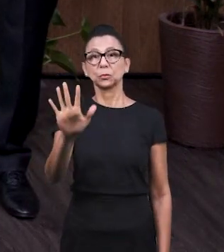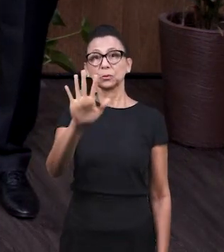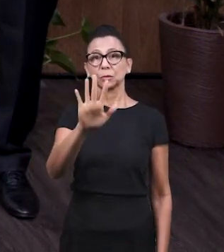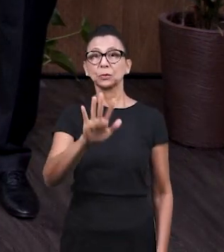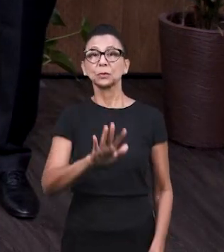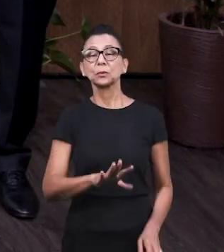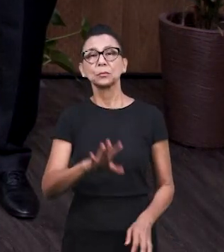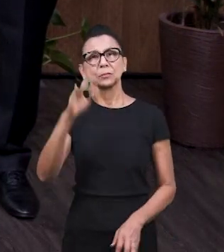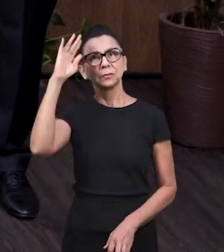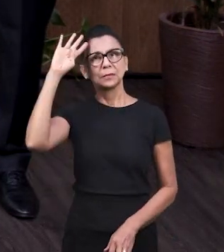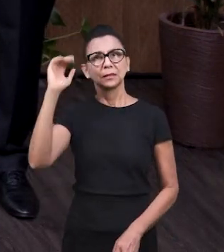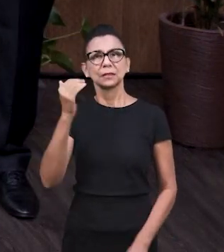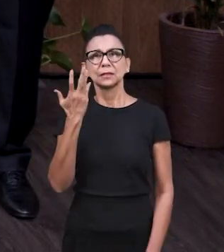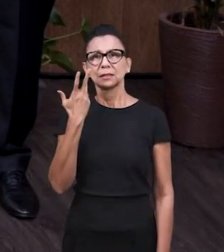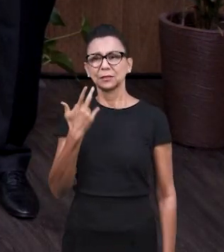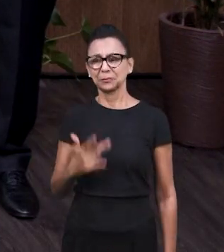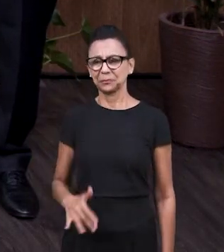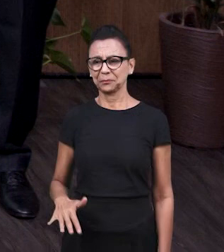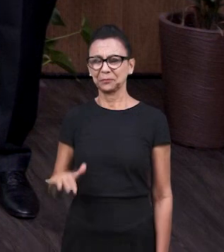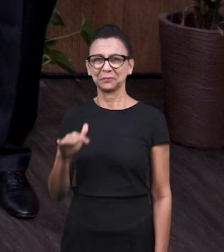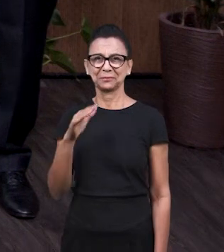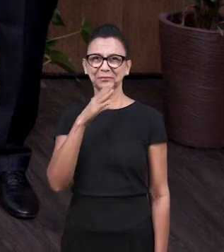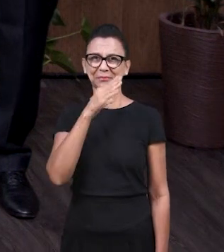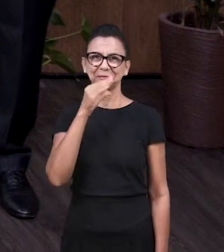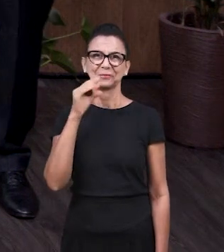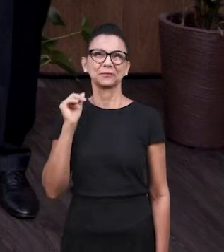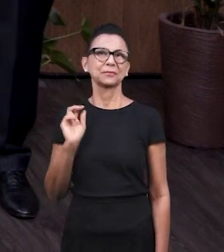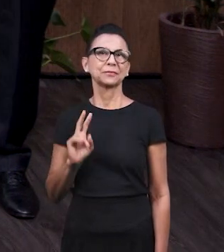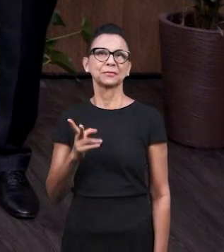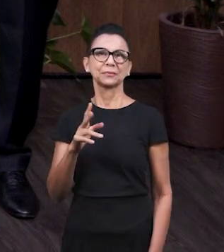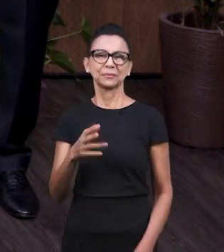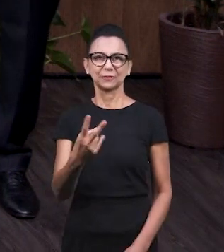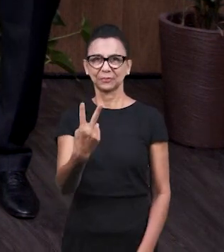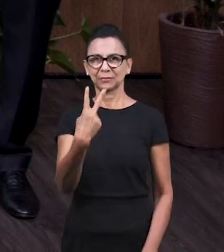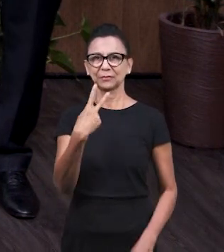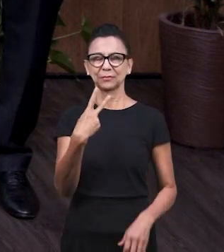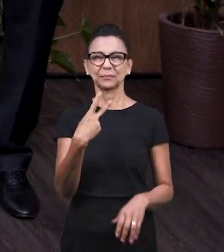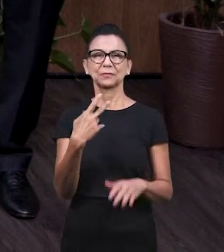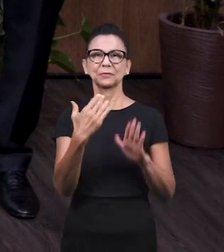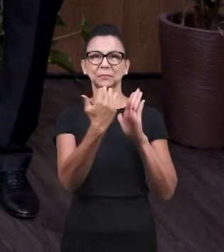enfants, intermédiaires et adolescents qui toujours accompagnent la programmation.